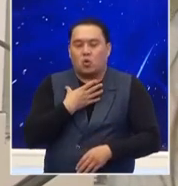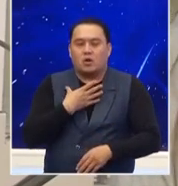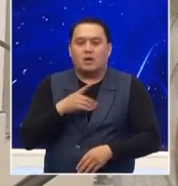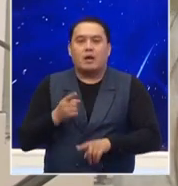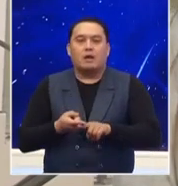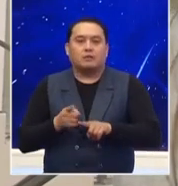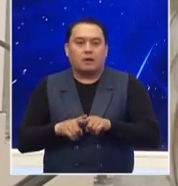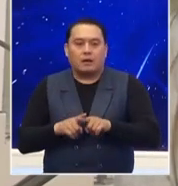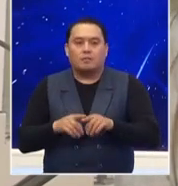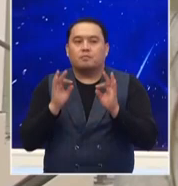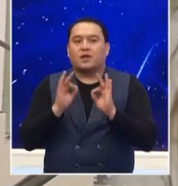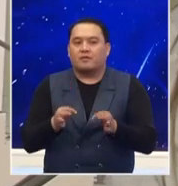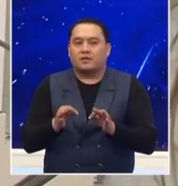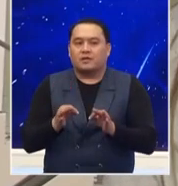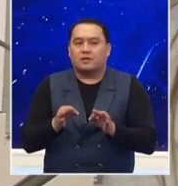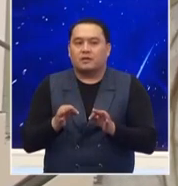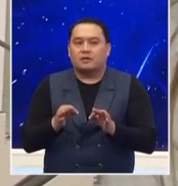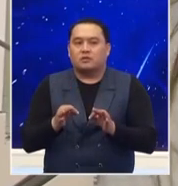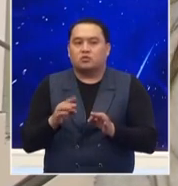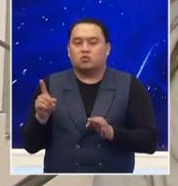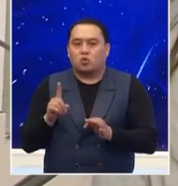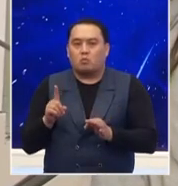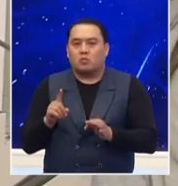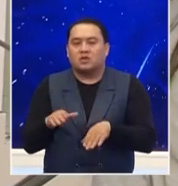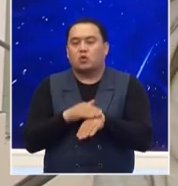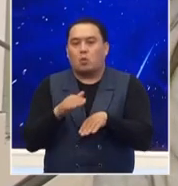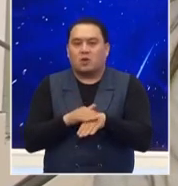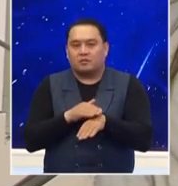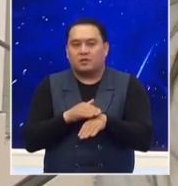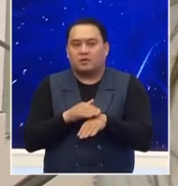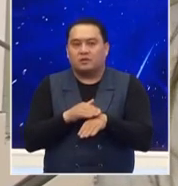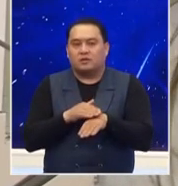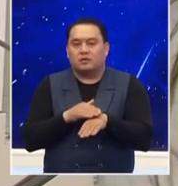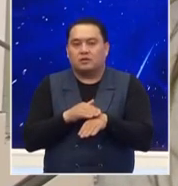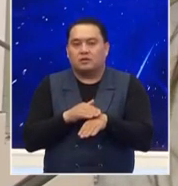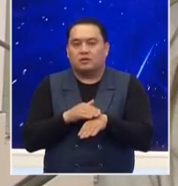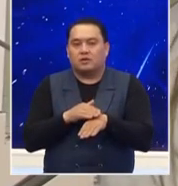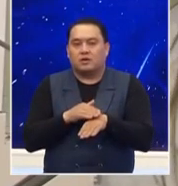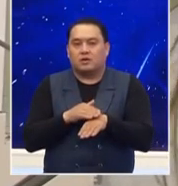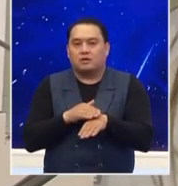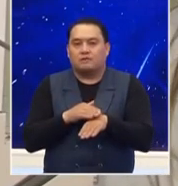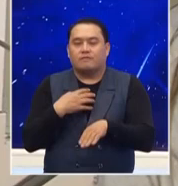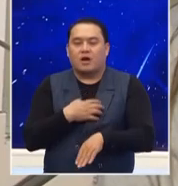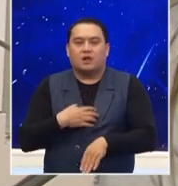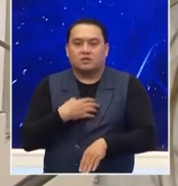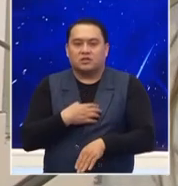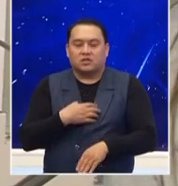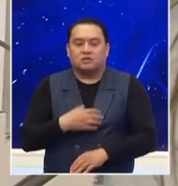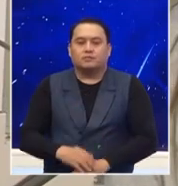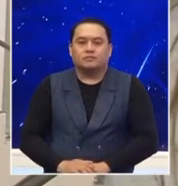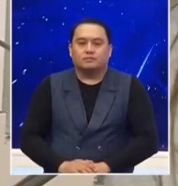насколько это правильно, и вообще, что быть добрым – это на самом деле одно из важнейших